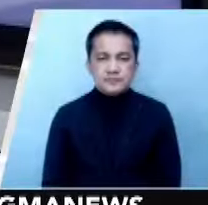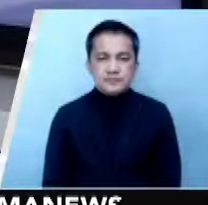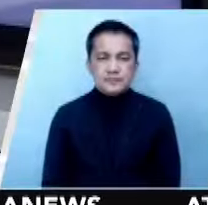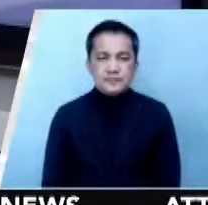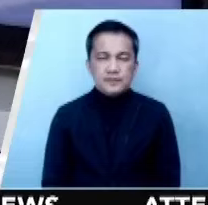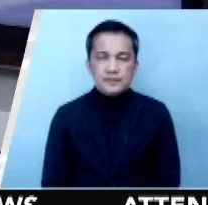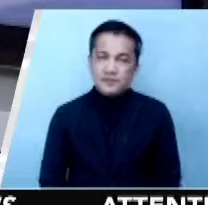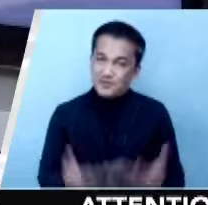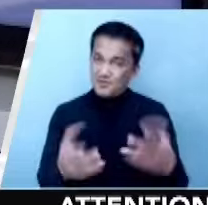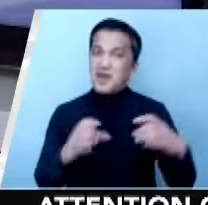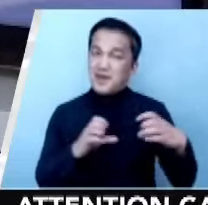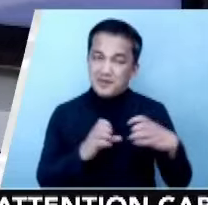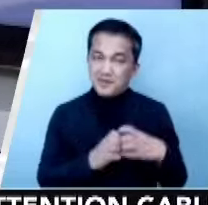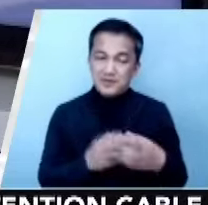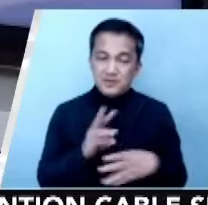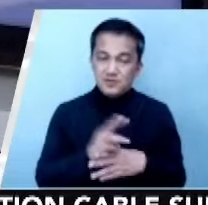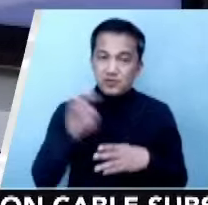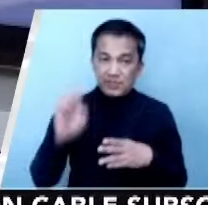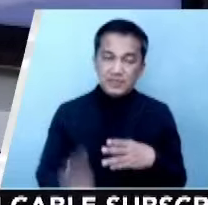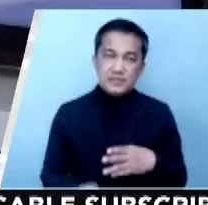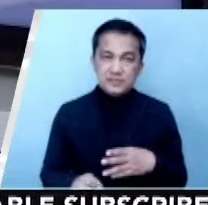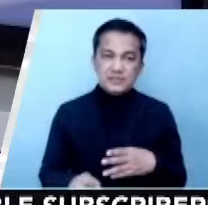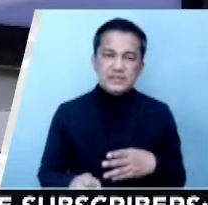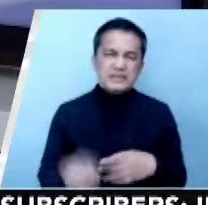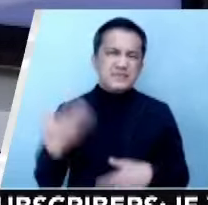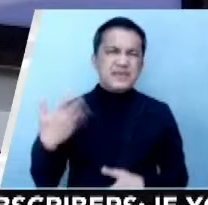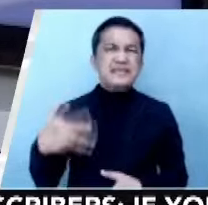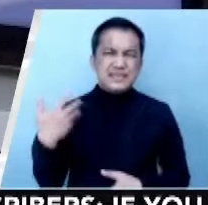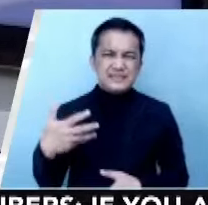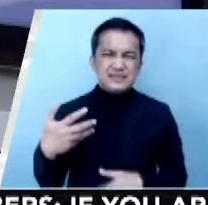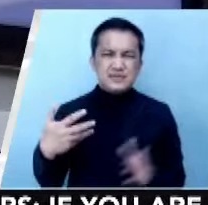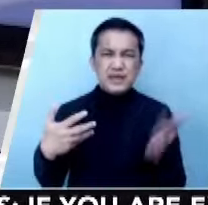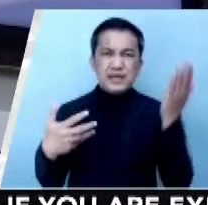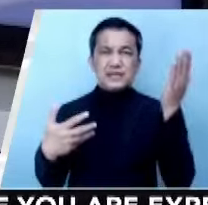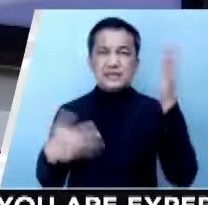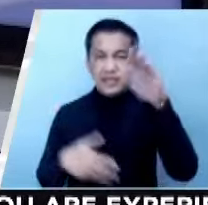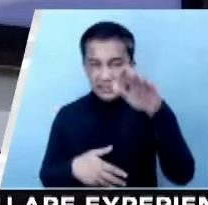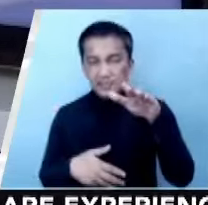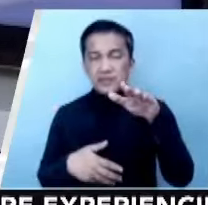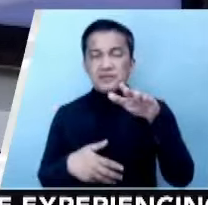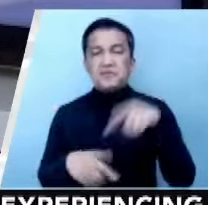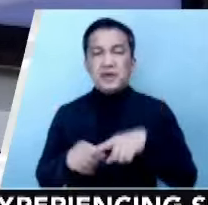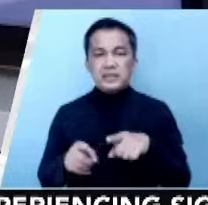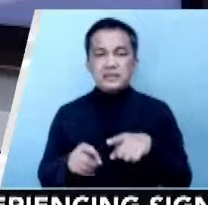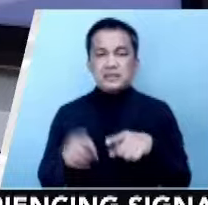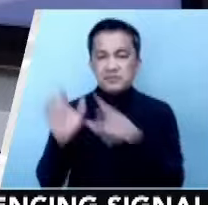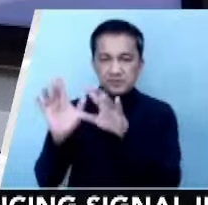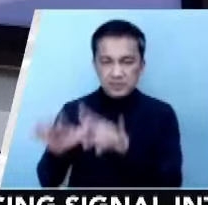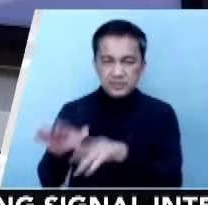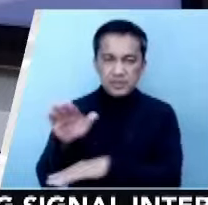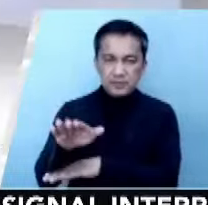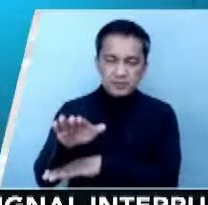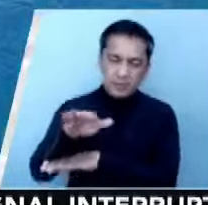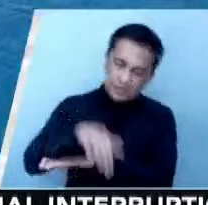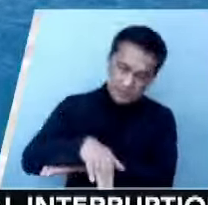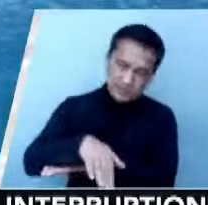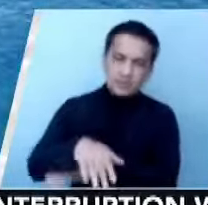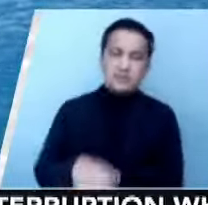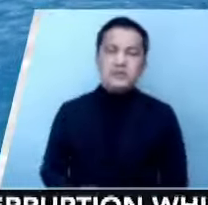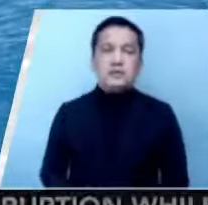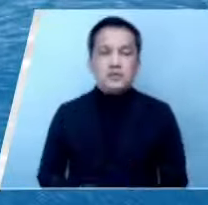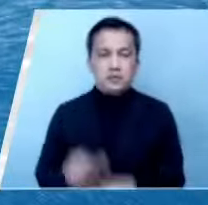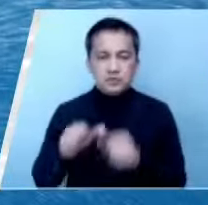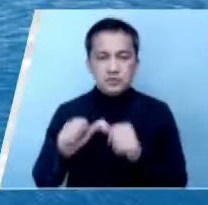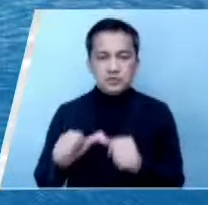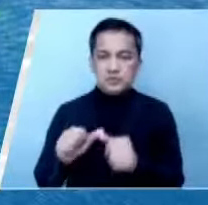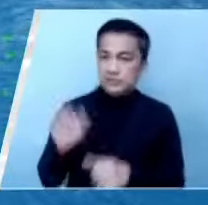Mga kapuso, ngayong weekend, magiging maalinsangan sa umaga o tanghali pero may mga pag-ulan sa hapon at sa gabi. Patuloy na iiral ang